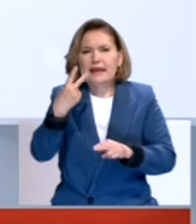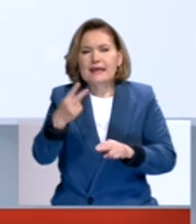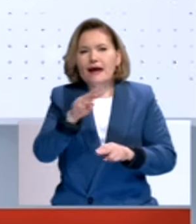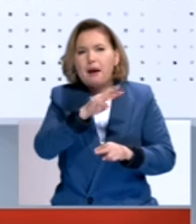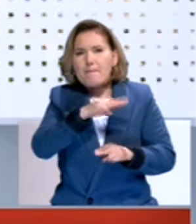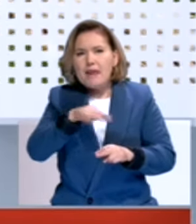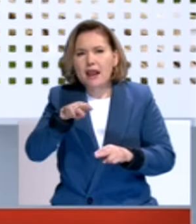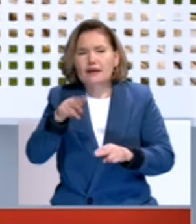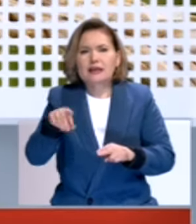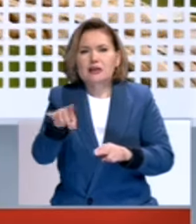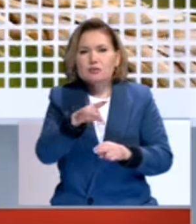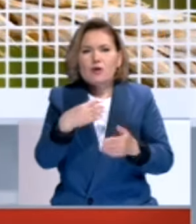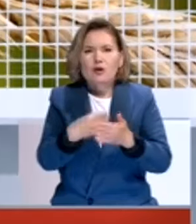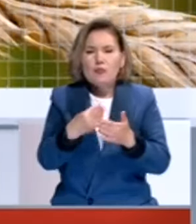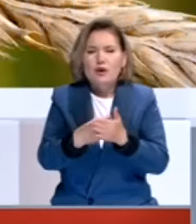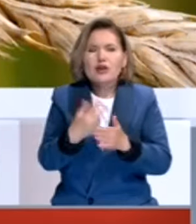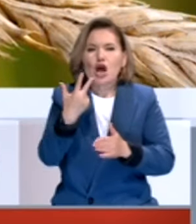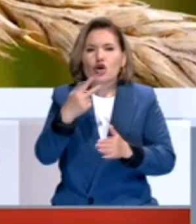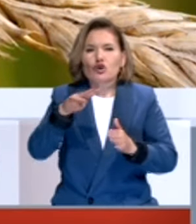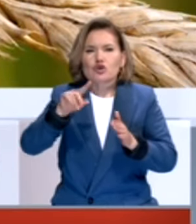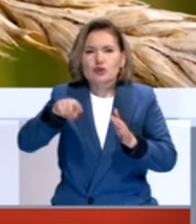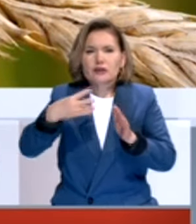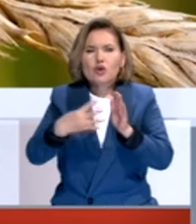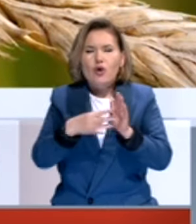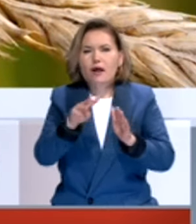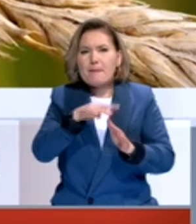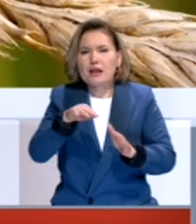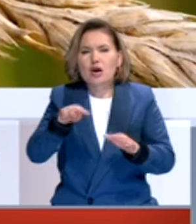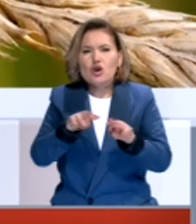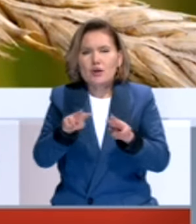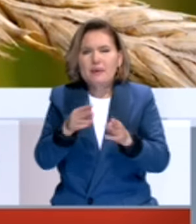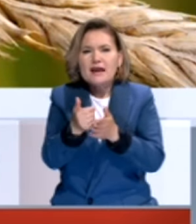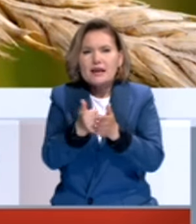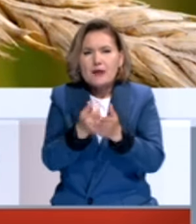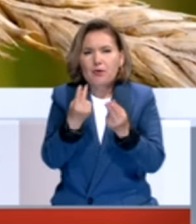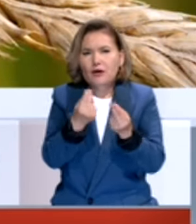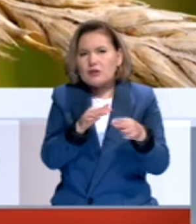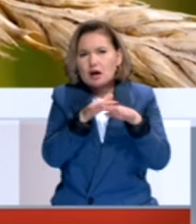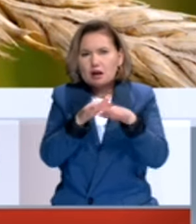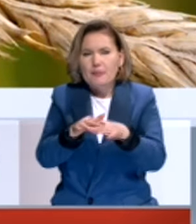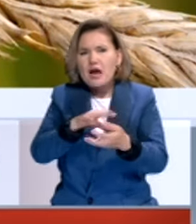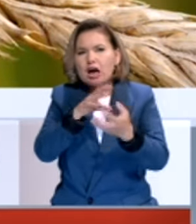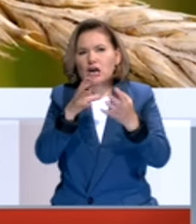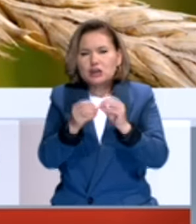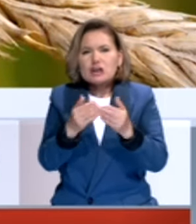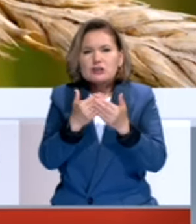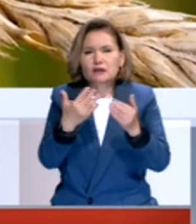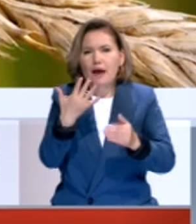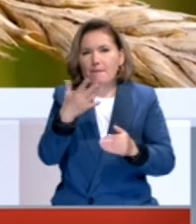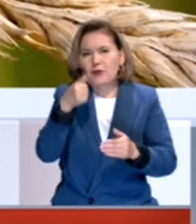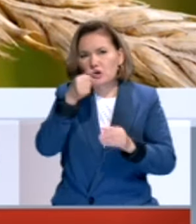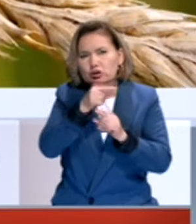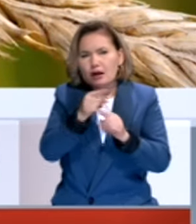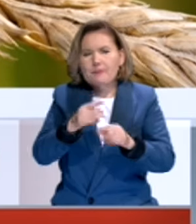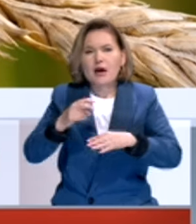миллиарды республикалық бюджеттен, 3,9 миллиард тенге үкімет резервінен қарастырылған. Жалпы соңғы 5 жылда шегірткемен күреске